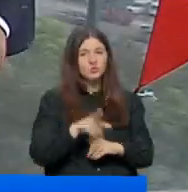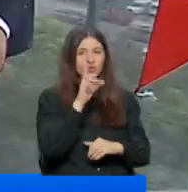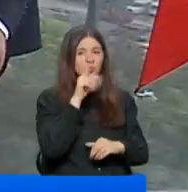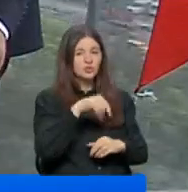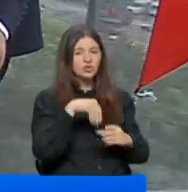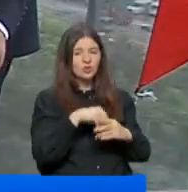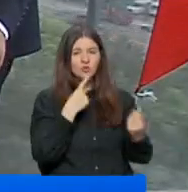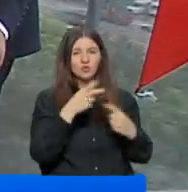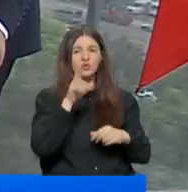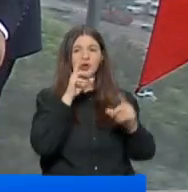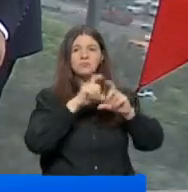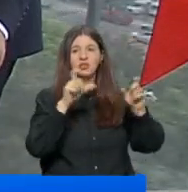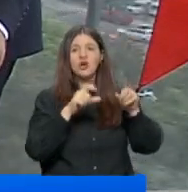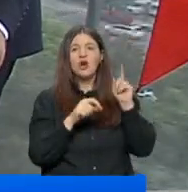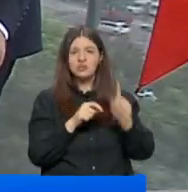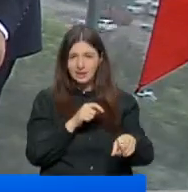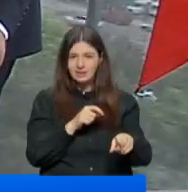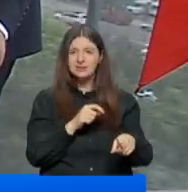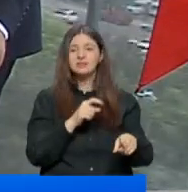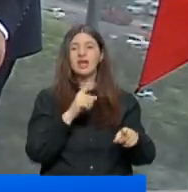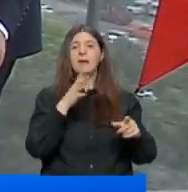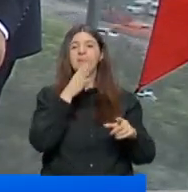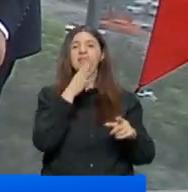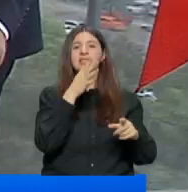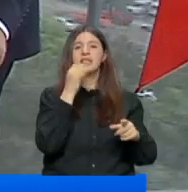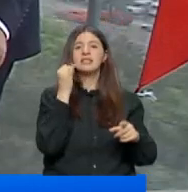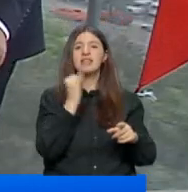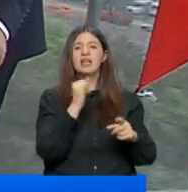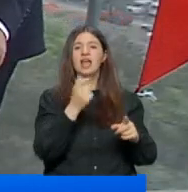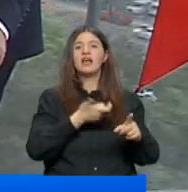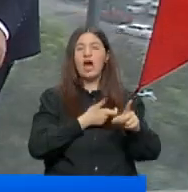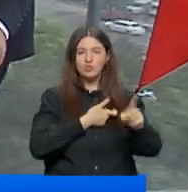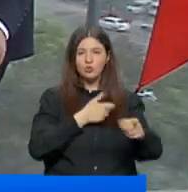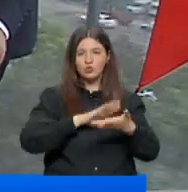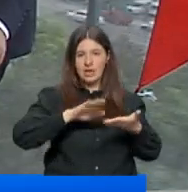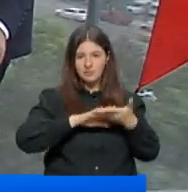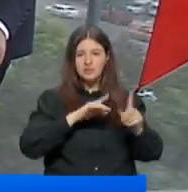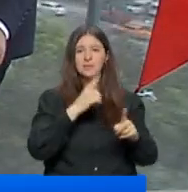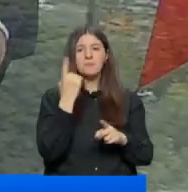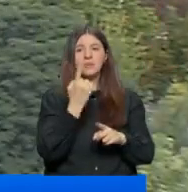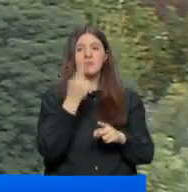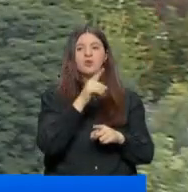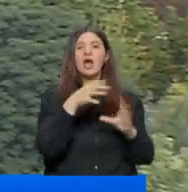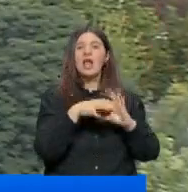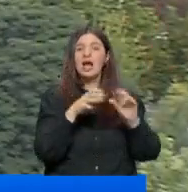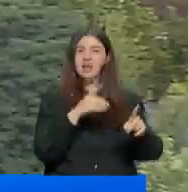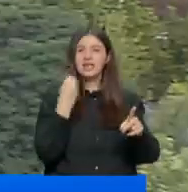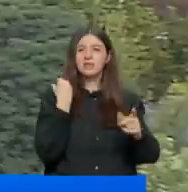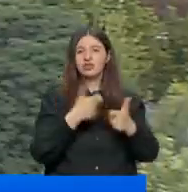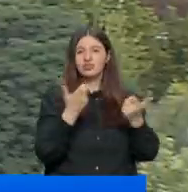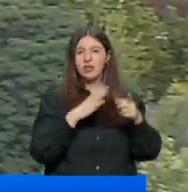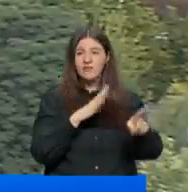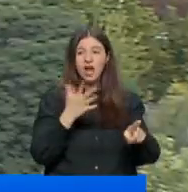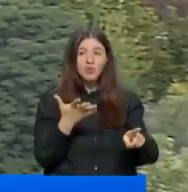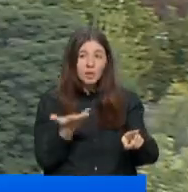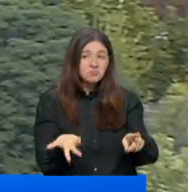bugün için konuşacağımız son başlık da o zaman dezenformasyon yasası, düzenlemesi. Bir onunla ilgili yeni gelişmeler de